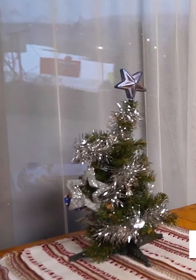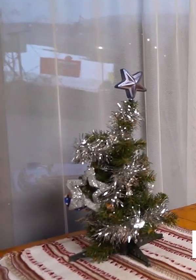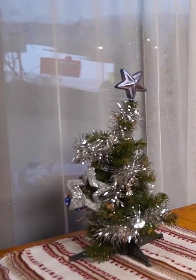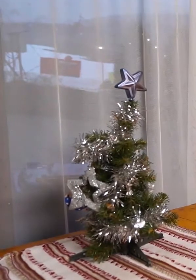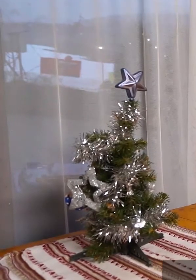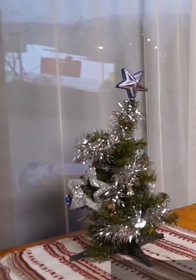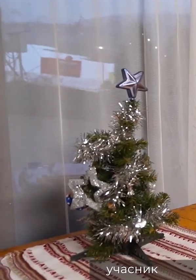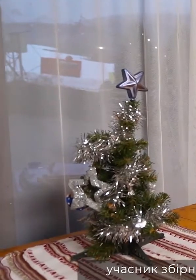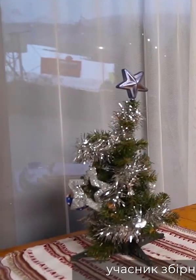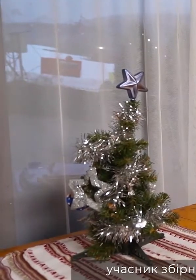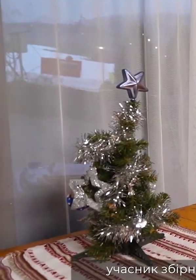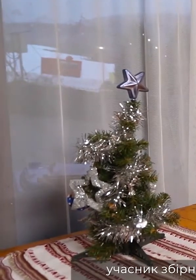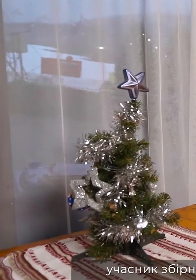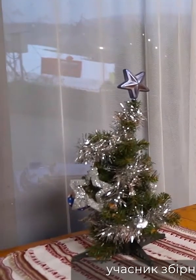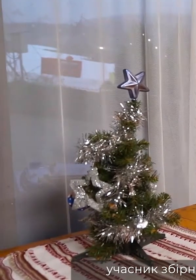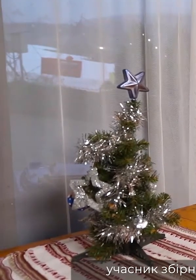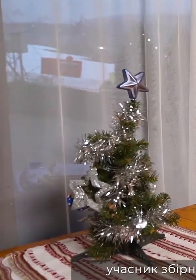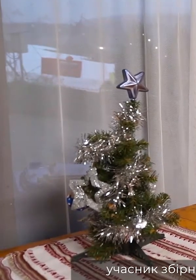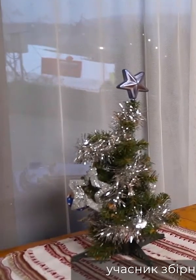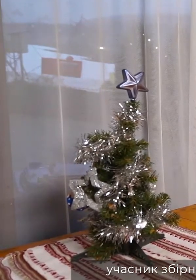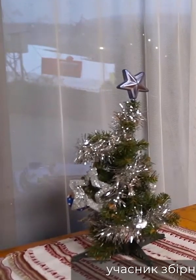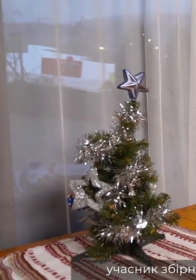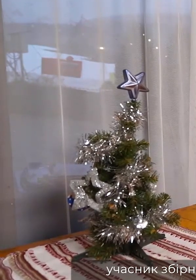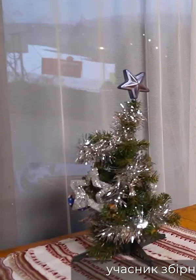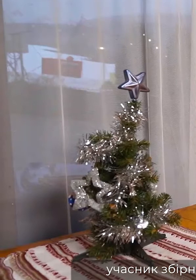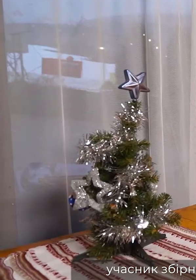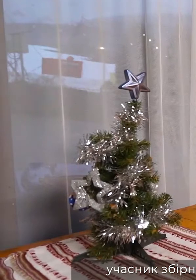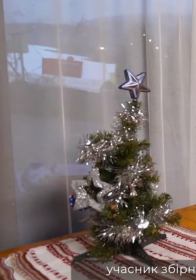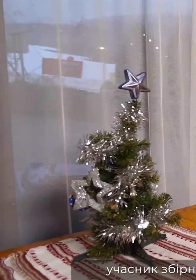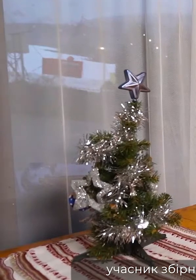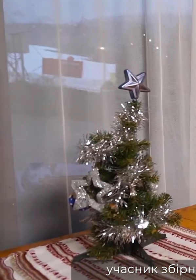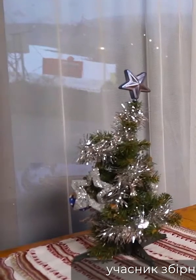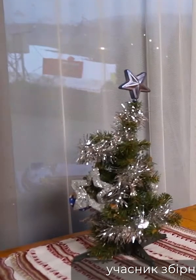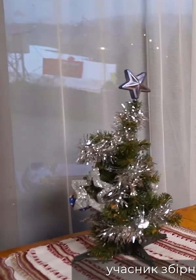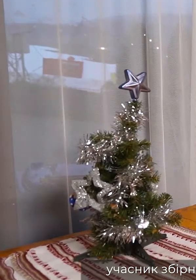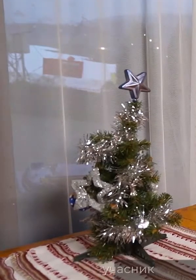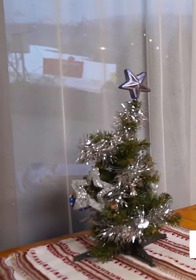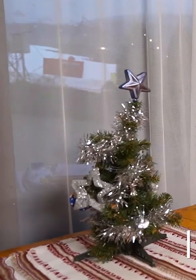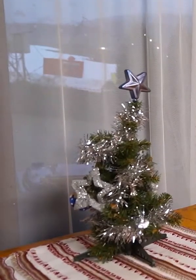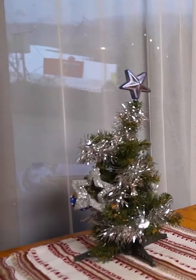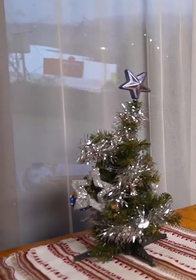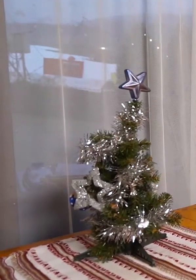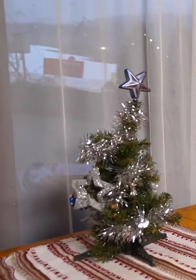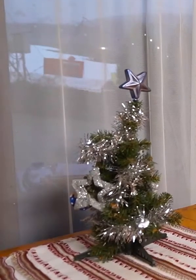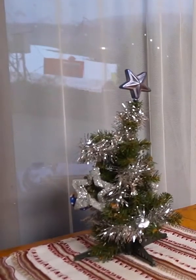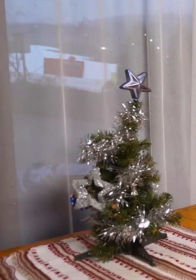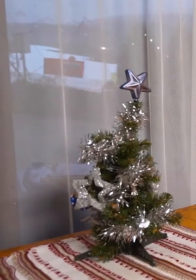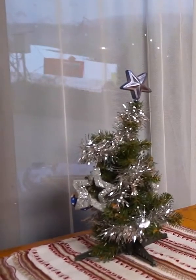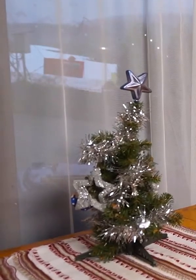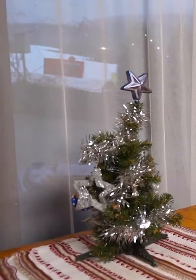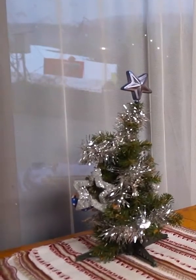У спорті я практично з дитинства. Ще займався легкою атлетикою, де у мене були хороші результати.